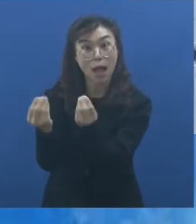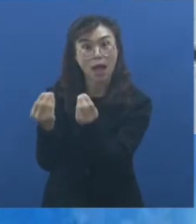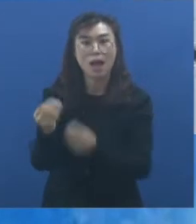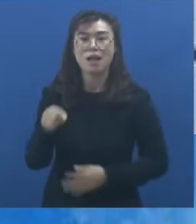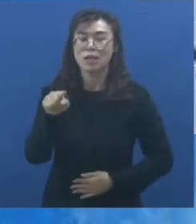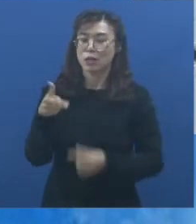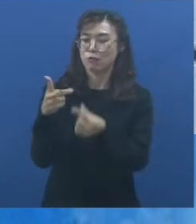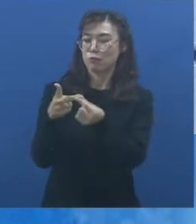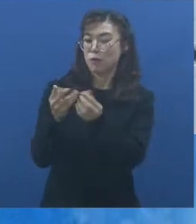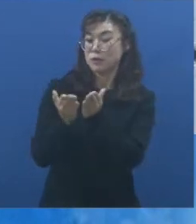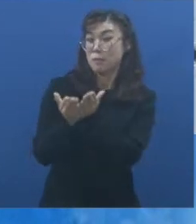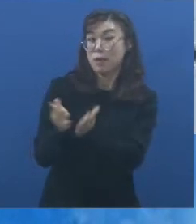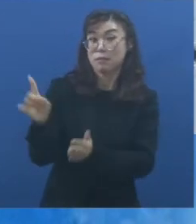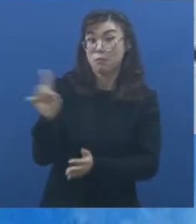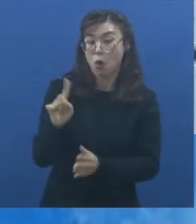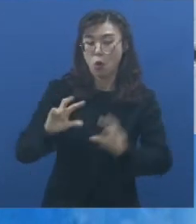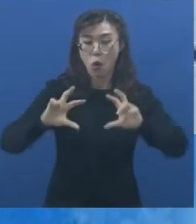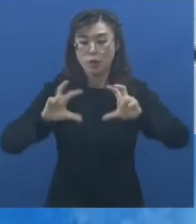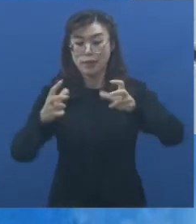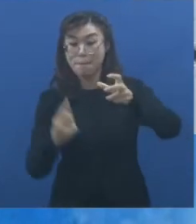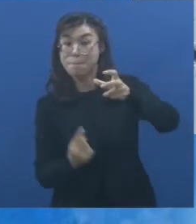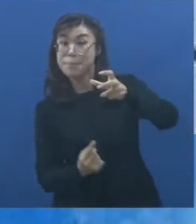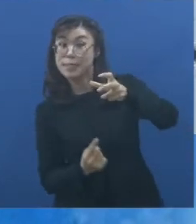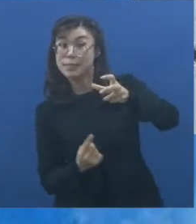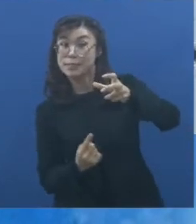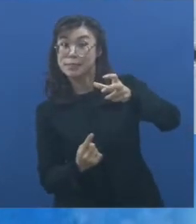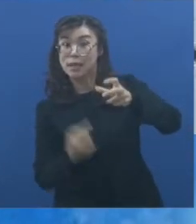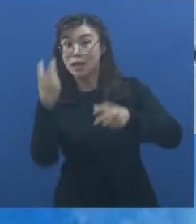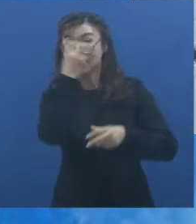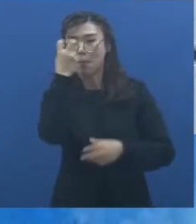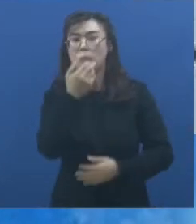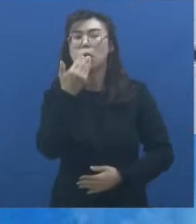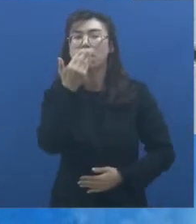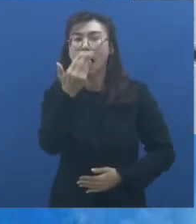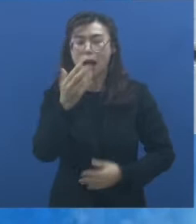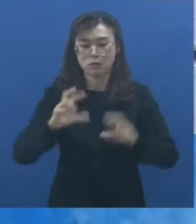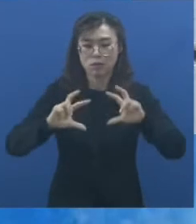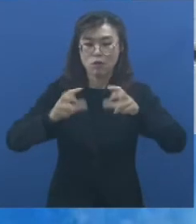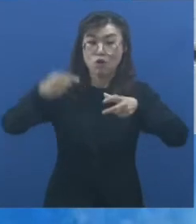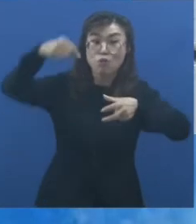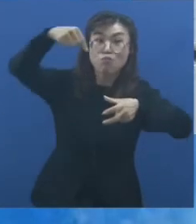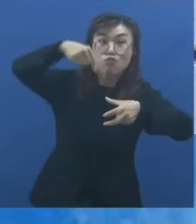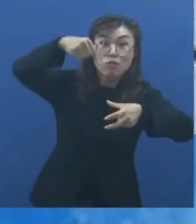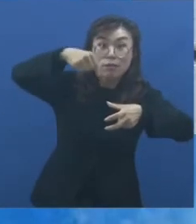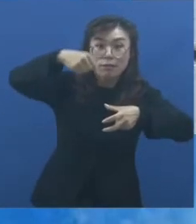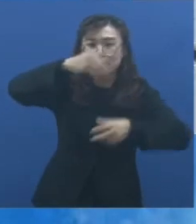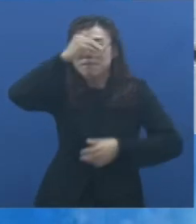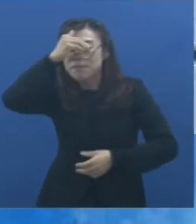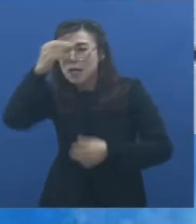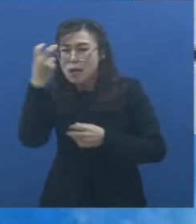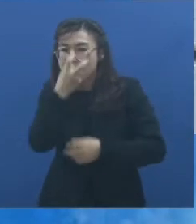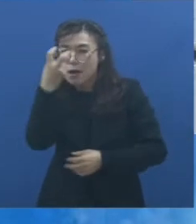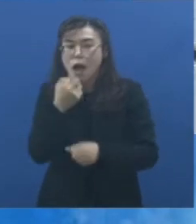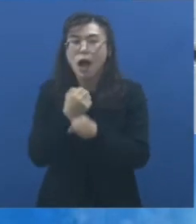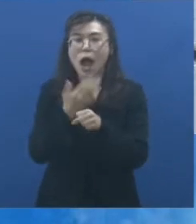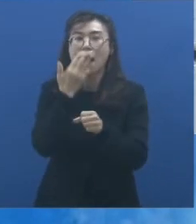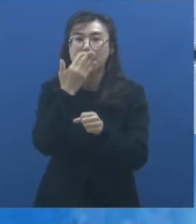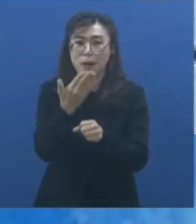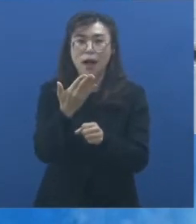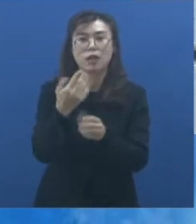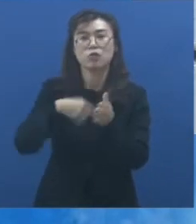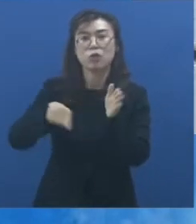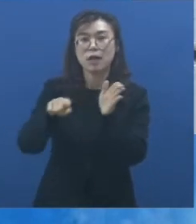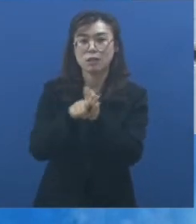남국 또 남극 이지만 여러분들 그림에 보이는 북극항로를 개척하기 위해서 북구 게도 우리가 갈 수 있도록